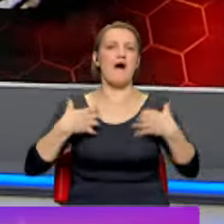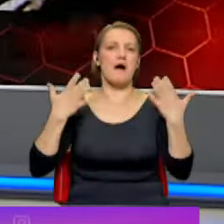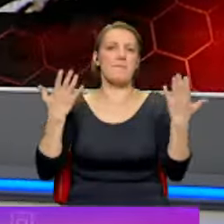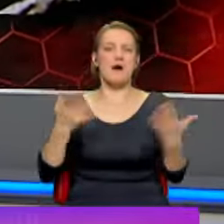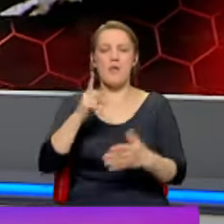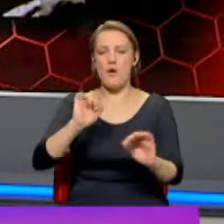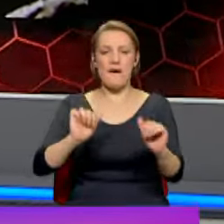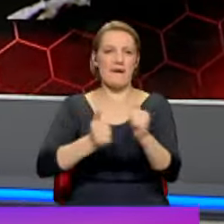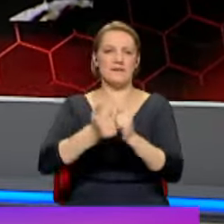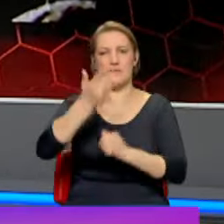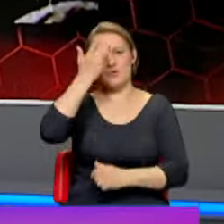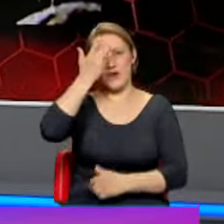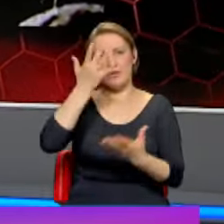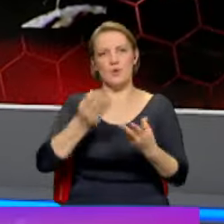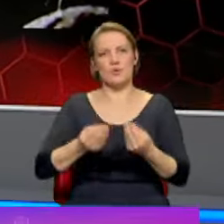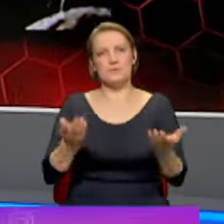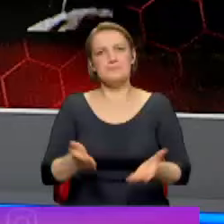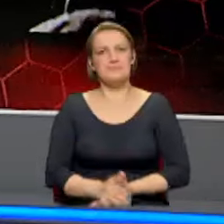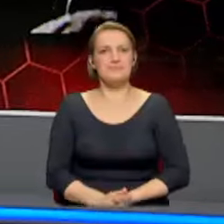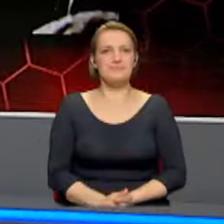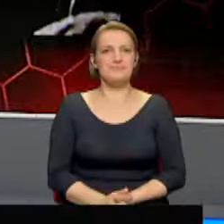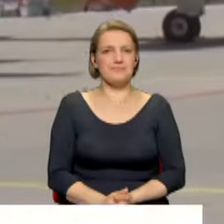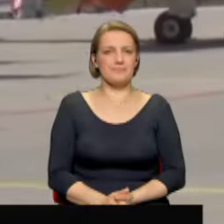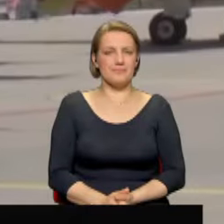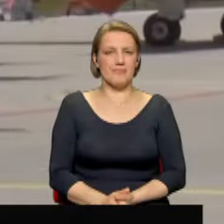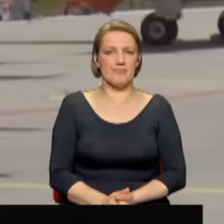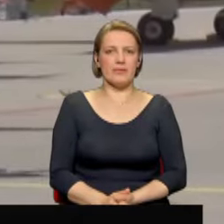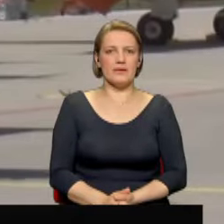o kazada şehit oldu.